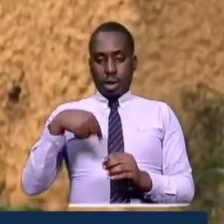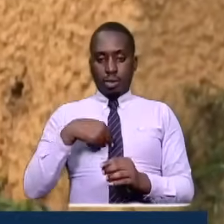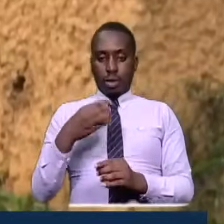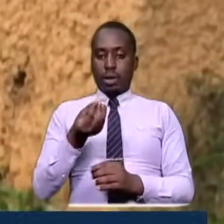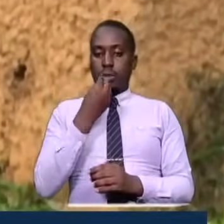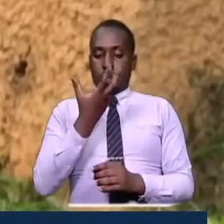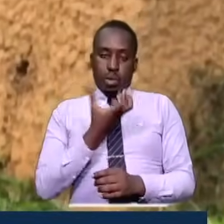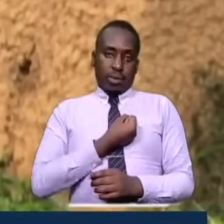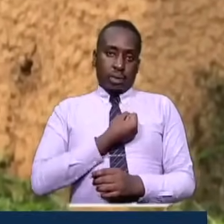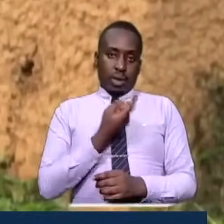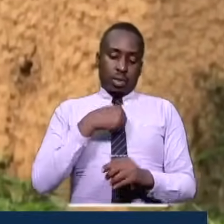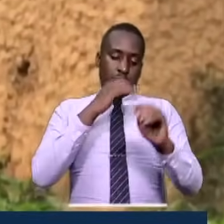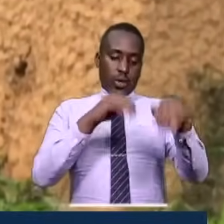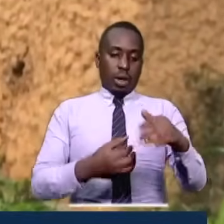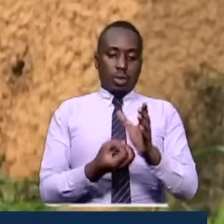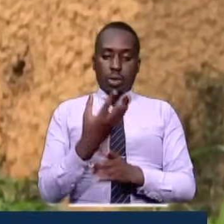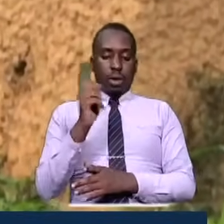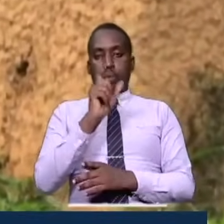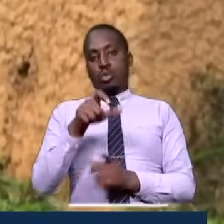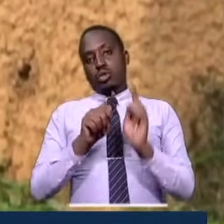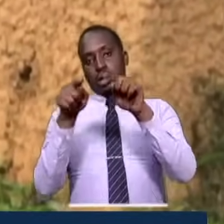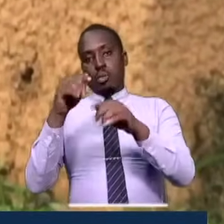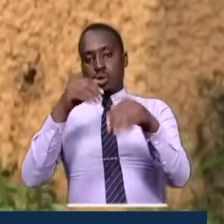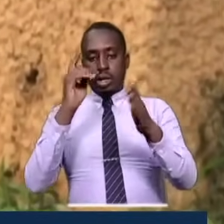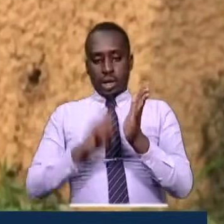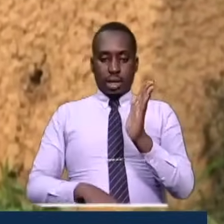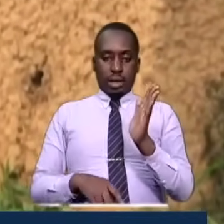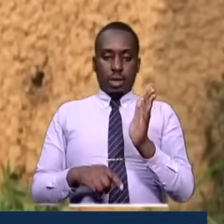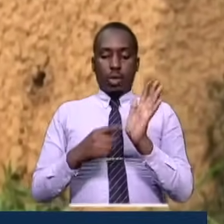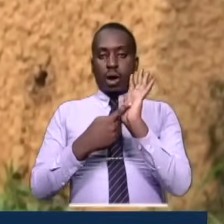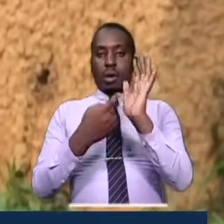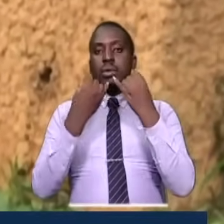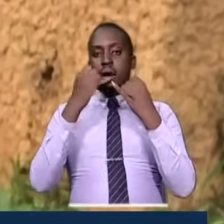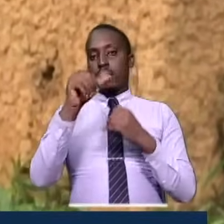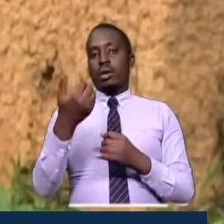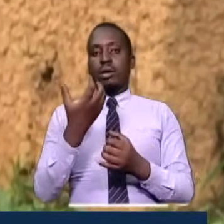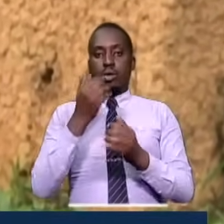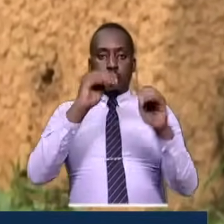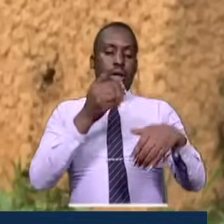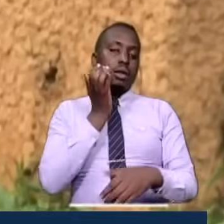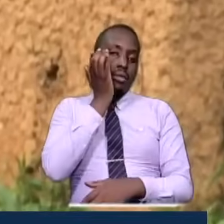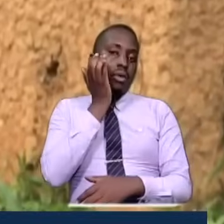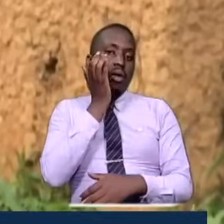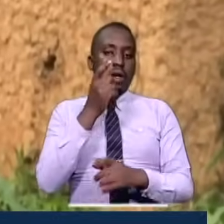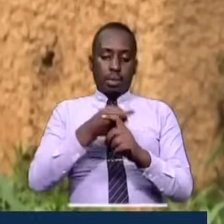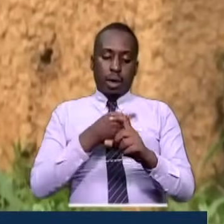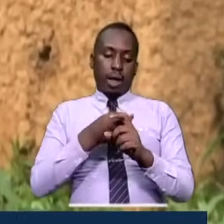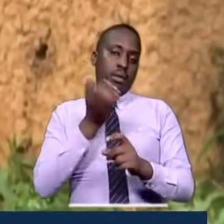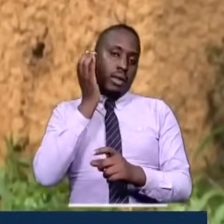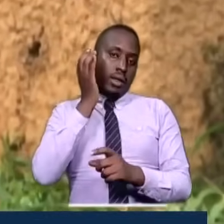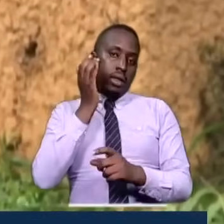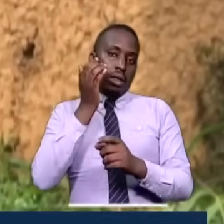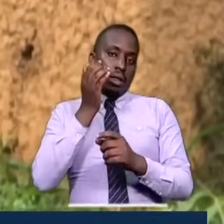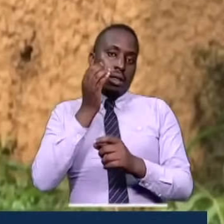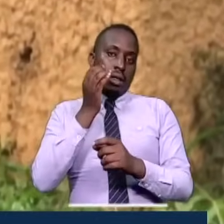imyaka turayifite turahinga tukeza ntawe ukijyayo muhinga iki n'iki waratira abandi duhinga ibigori duhinga ibirayi ibishyimbo